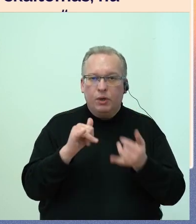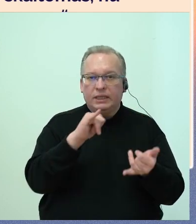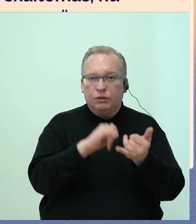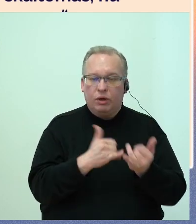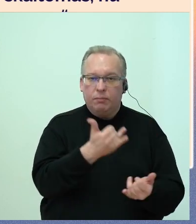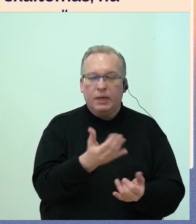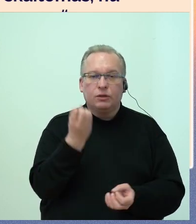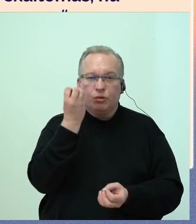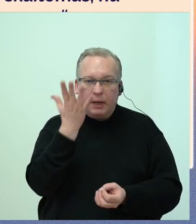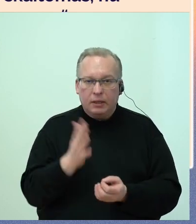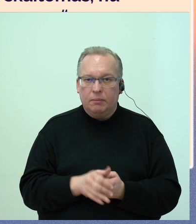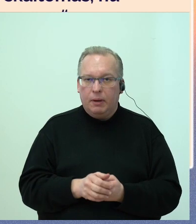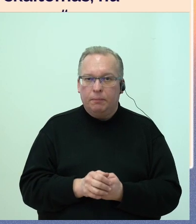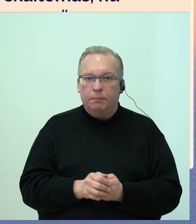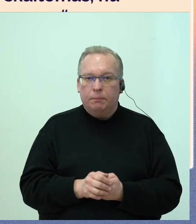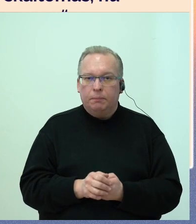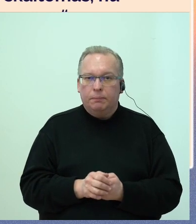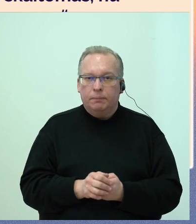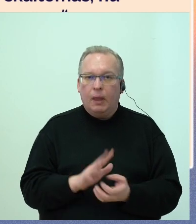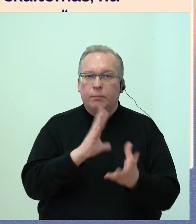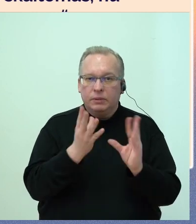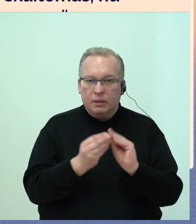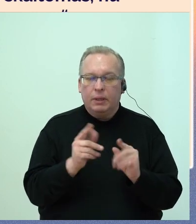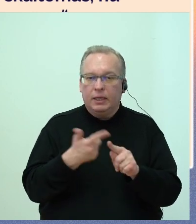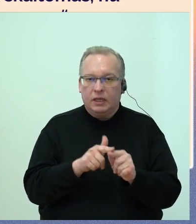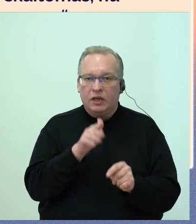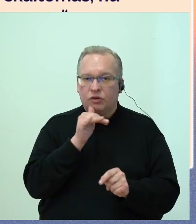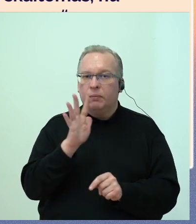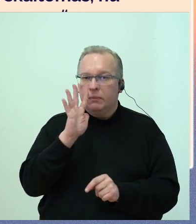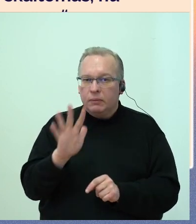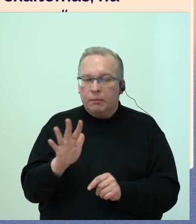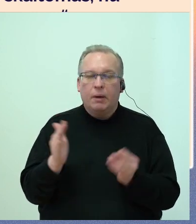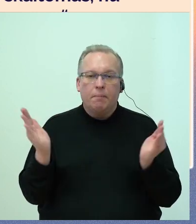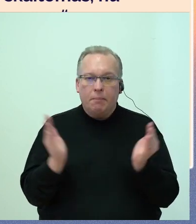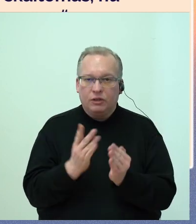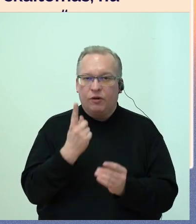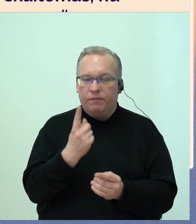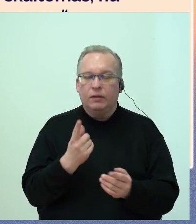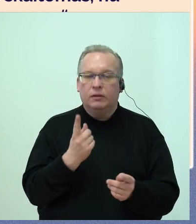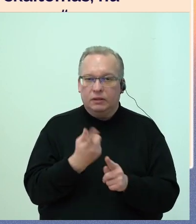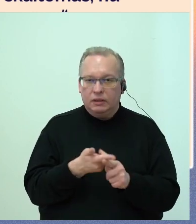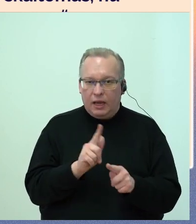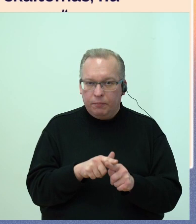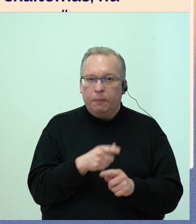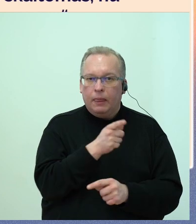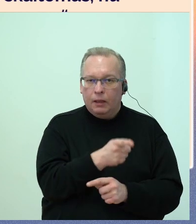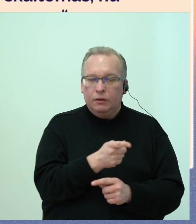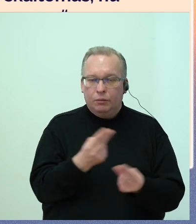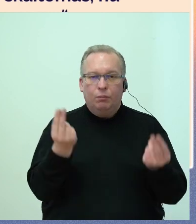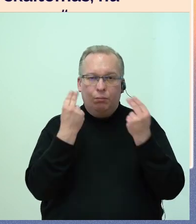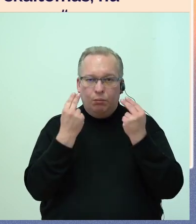istoriniai savimoniai apskritai. Ir antisemitizmui mažinti, tai vienareikšmiškai atsakė, kad formaliajame ar